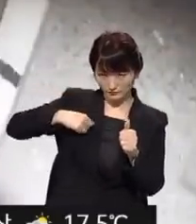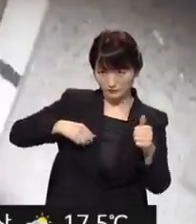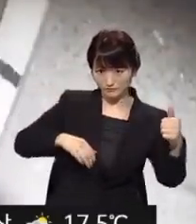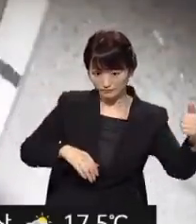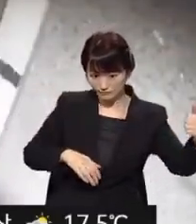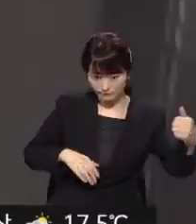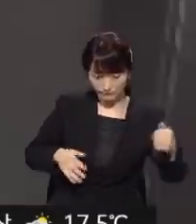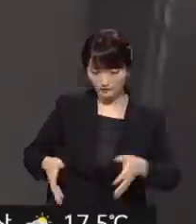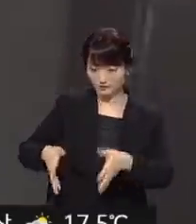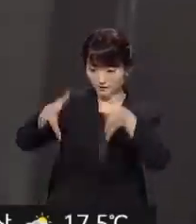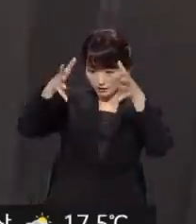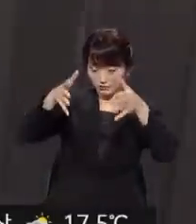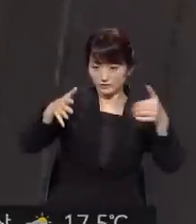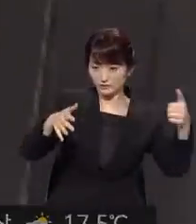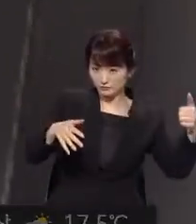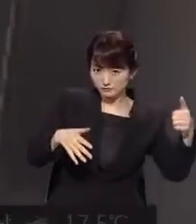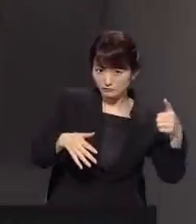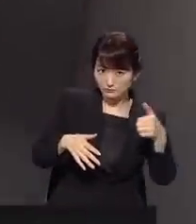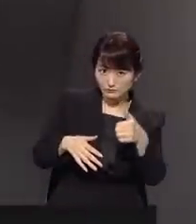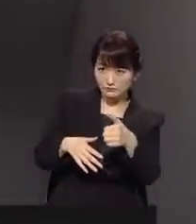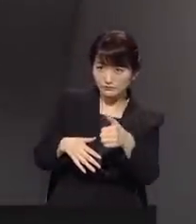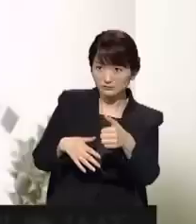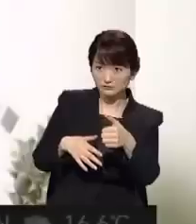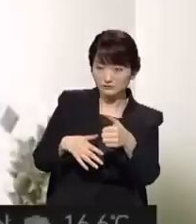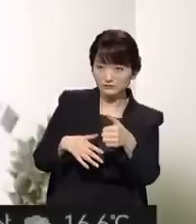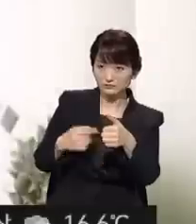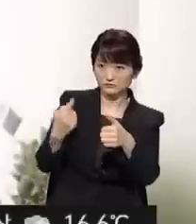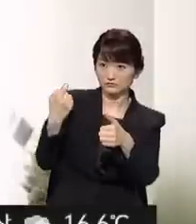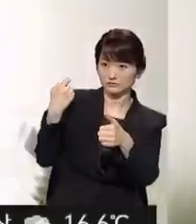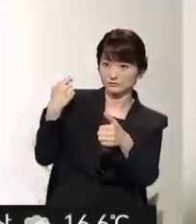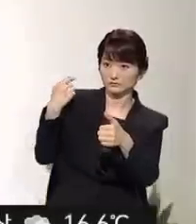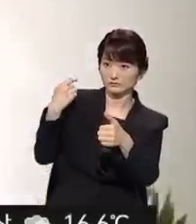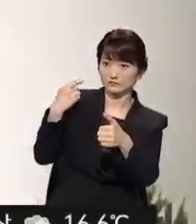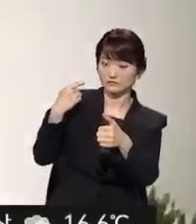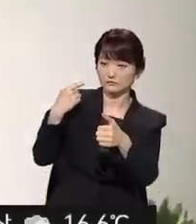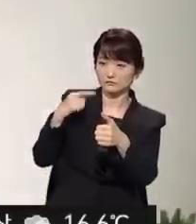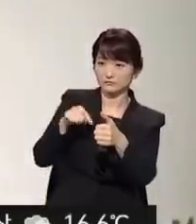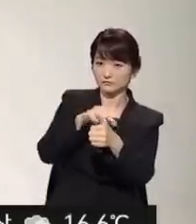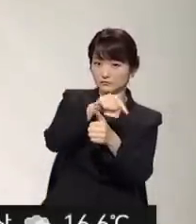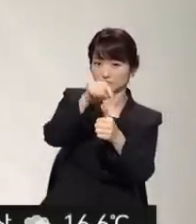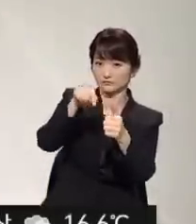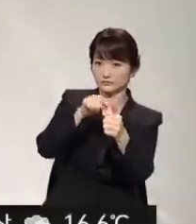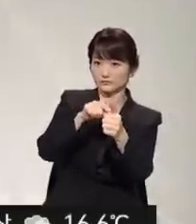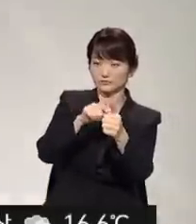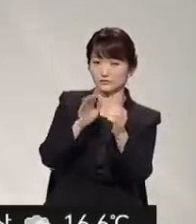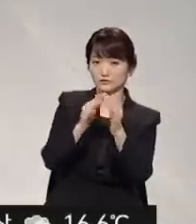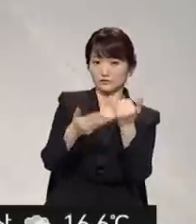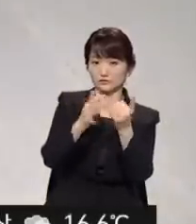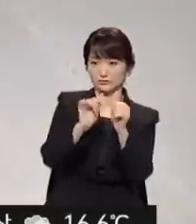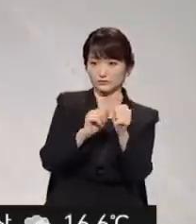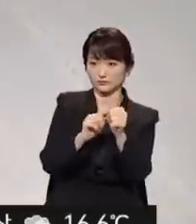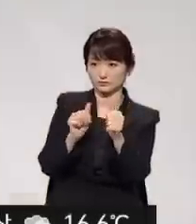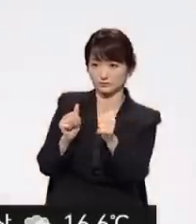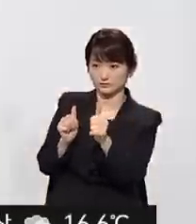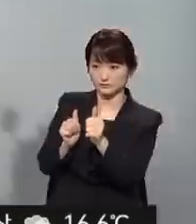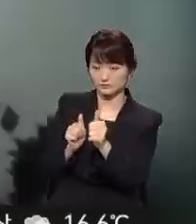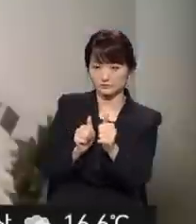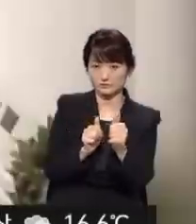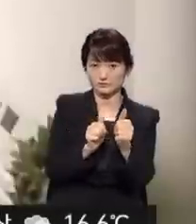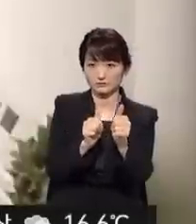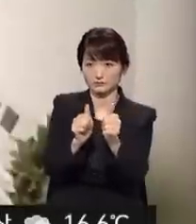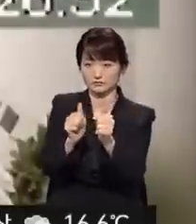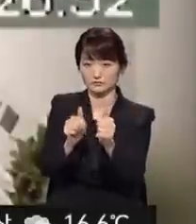들어오고요. 건물로 들어오는 모습입니다. 그리고 뒤따라 들어오는 게 저 노란 원 속에 이 해당 유튜버입니다. 같이 엘리베이터에